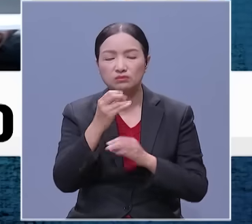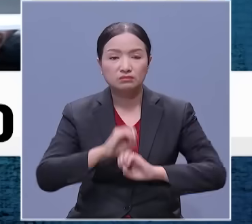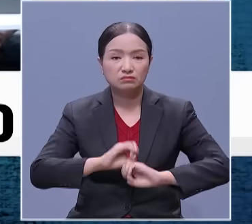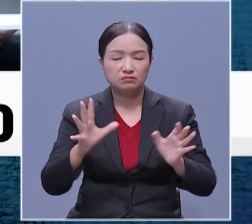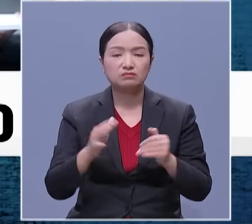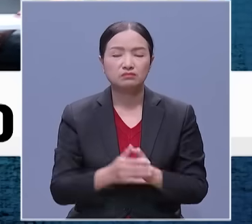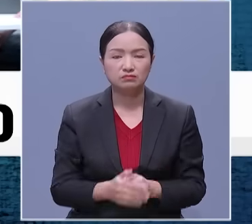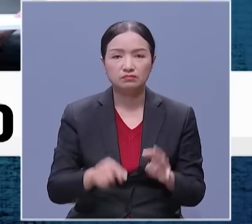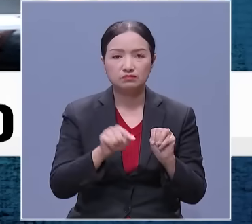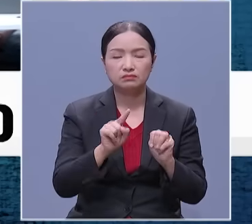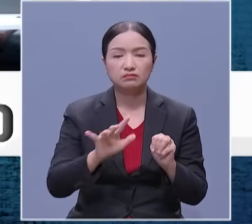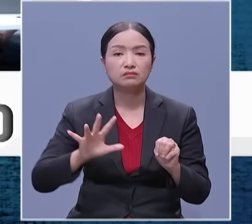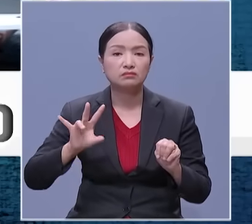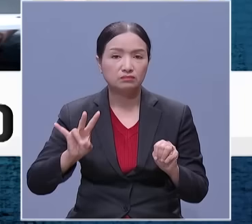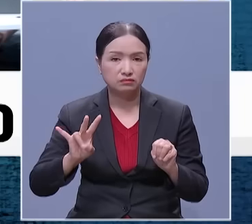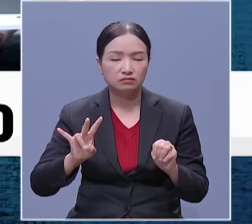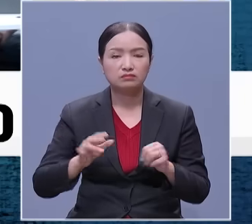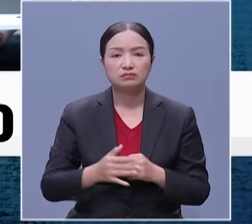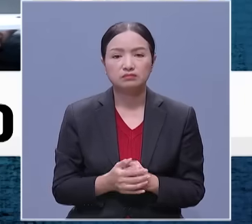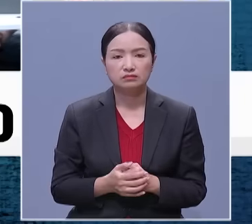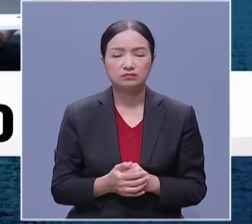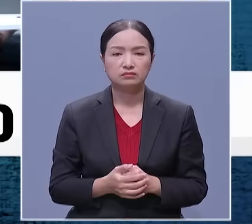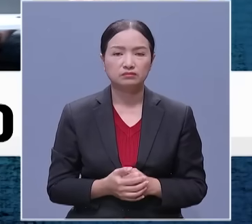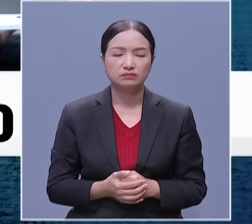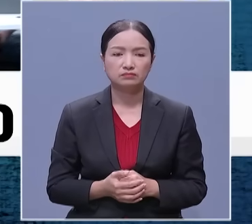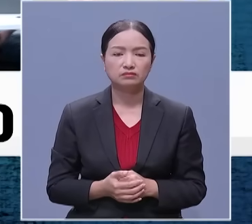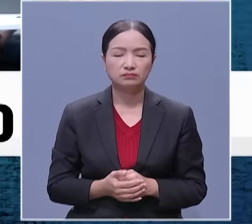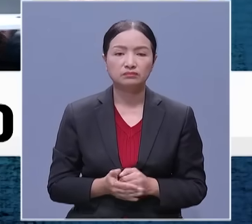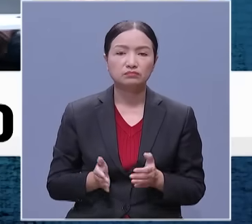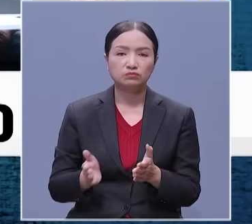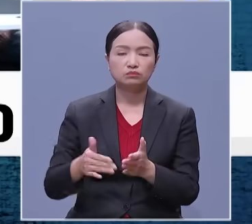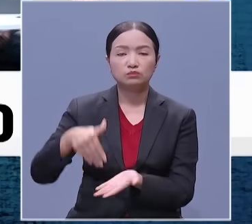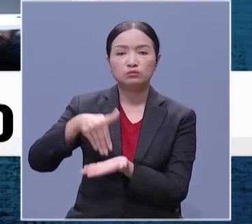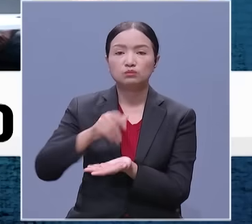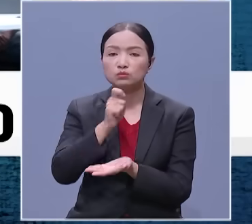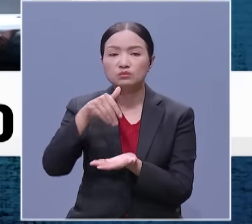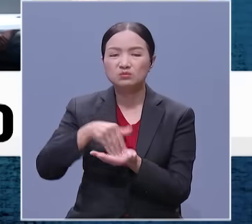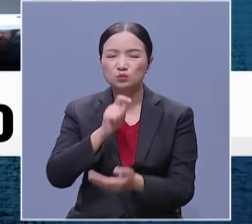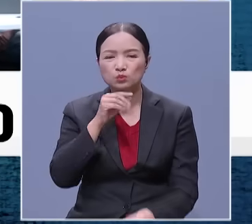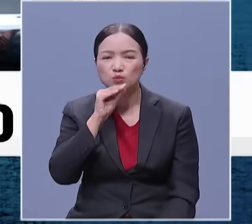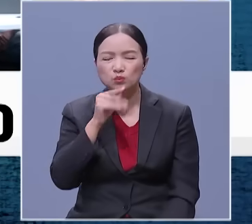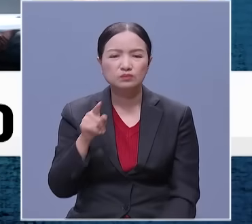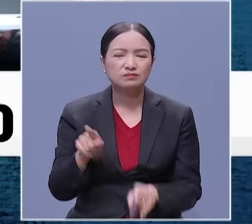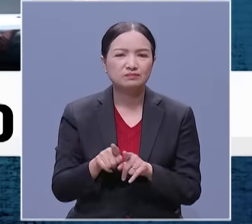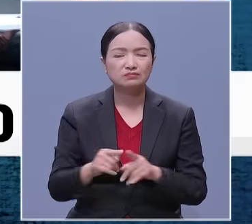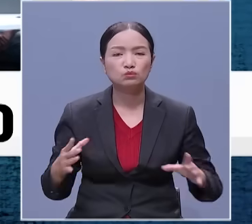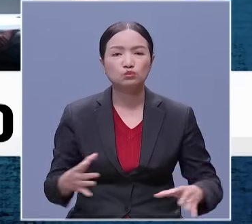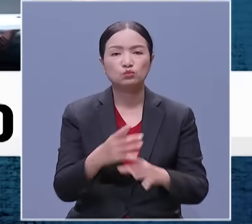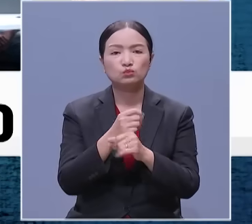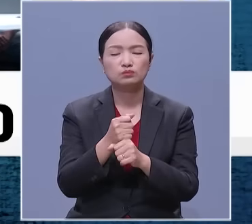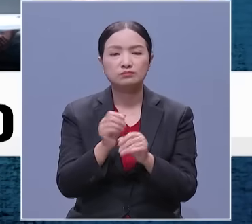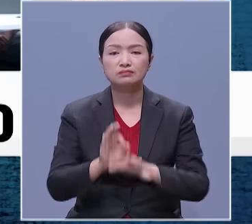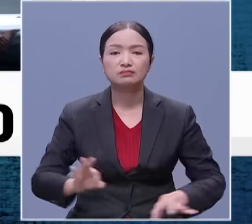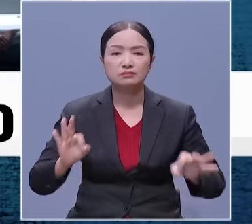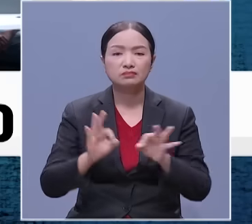ที่จะดำเนินคดีมาตรา157เนี่ยนะนะทางกองปราบและสอบสวนกลางเนี่ยพูดแล้วสรุปใจความสำคัญ